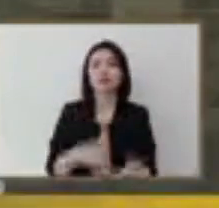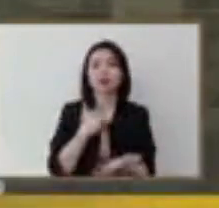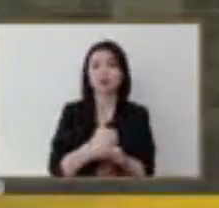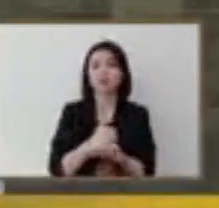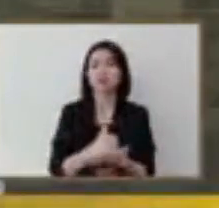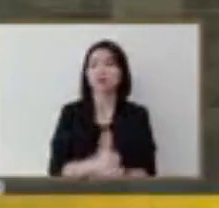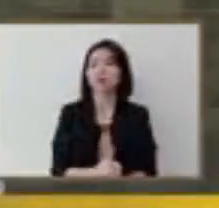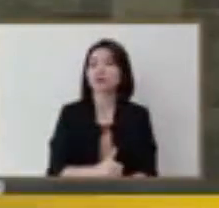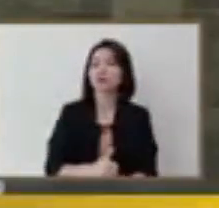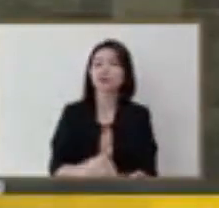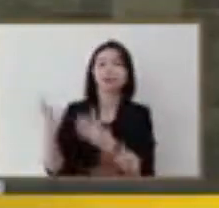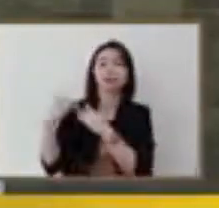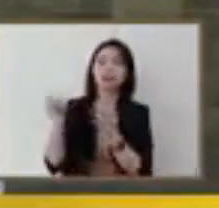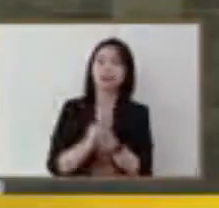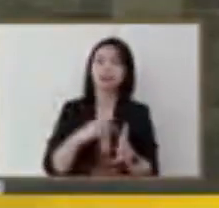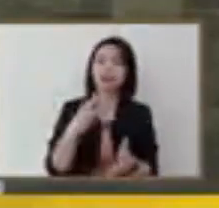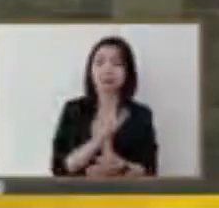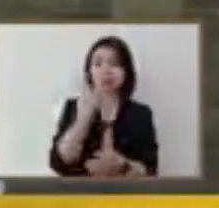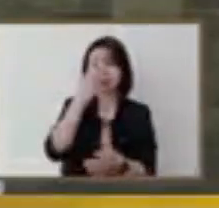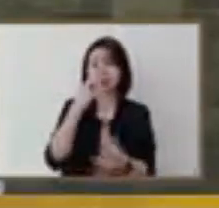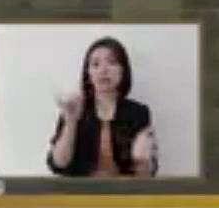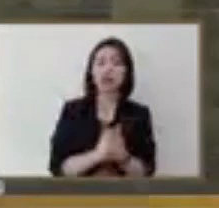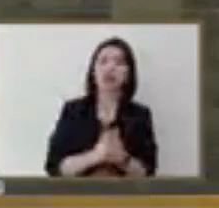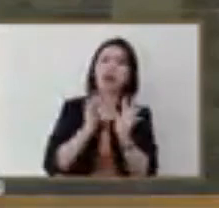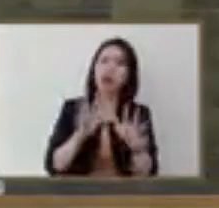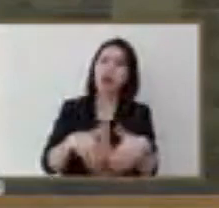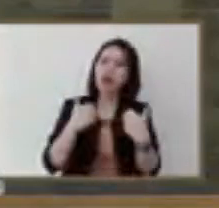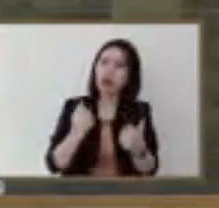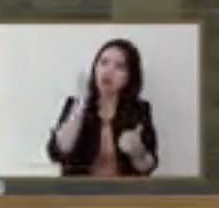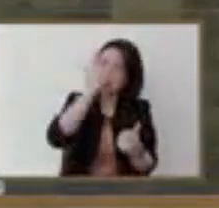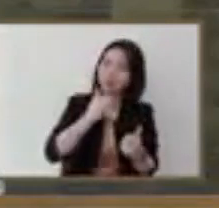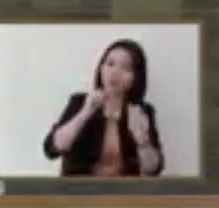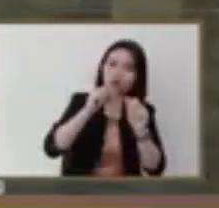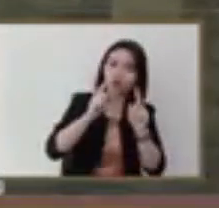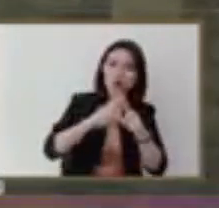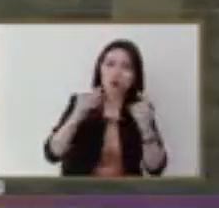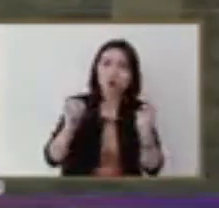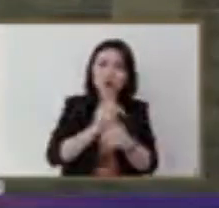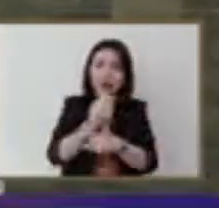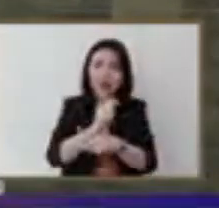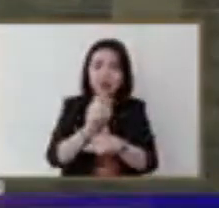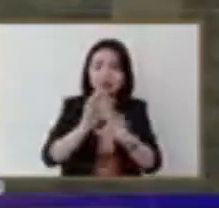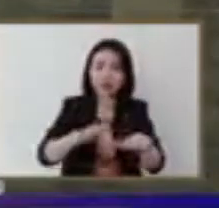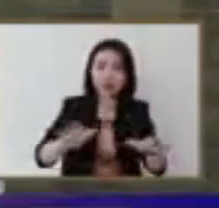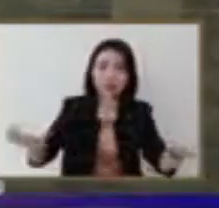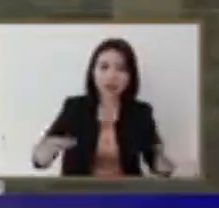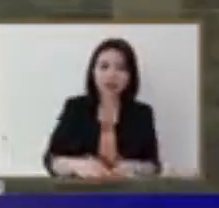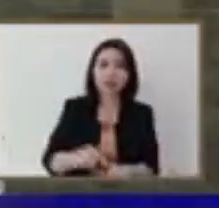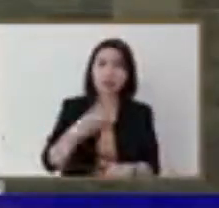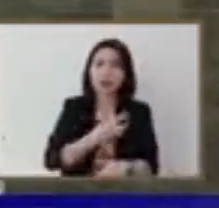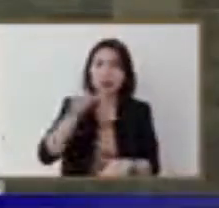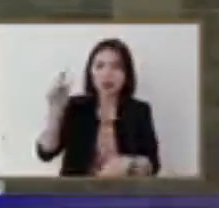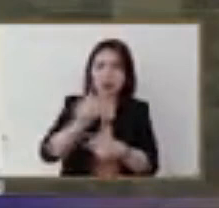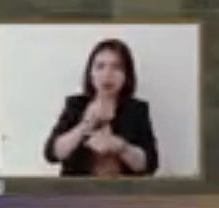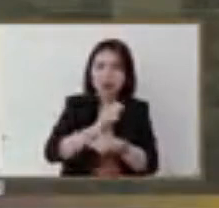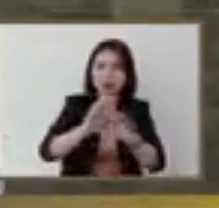hope nakita po natin kung gaano kaganda at bakit ayaw nating i-miss ang church. Magpalaki po tayo ng mga bata rito. Kaya